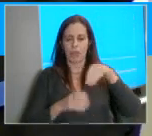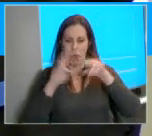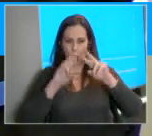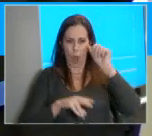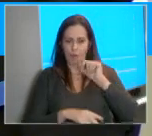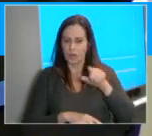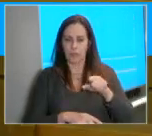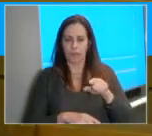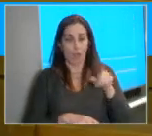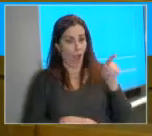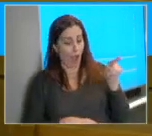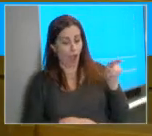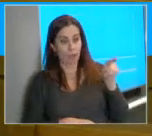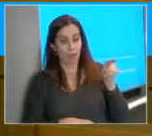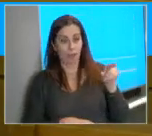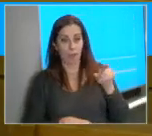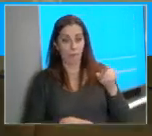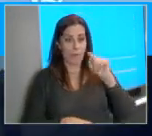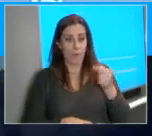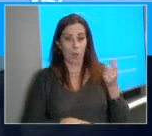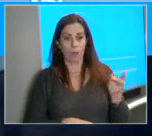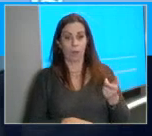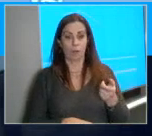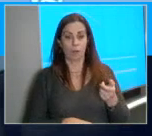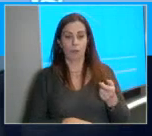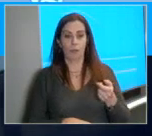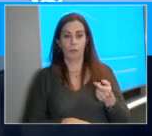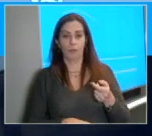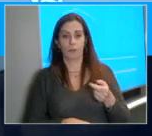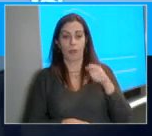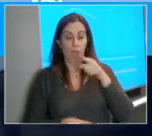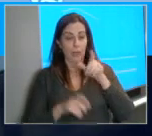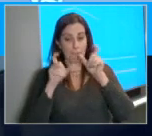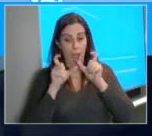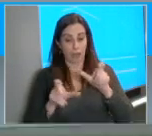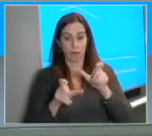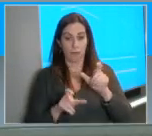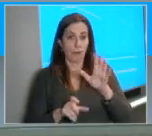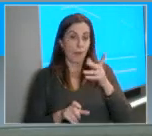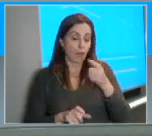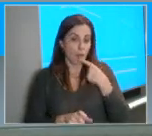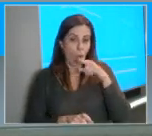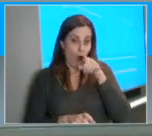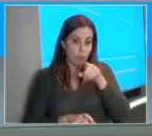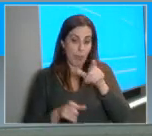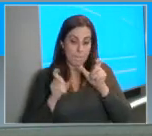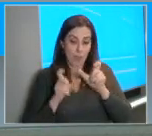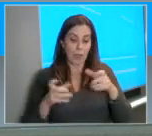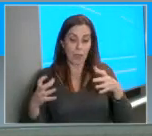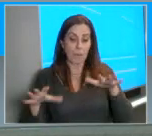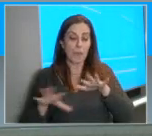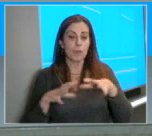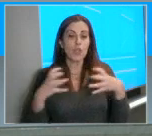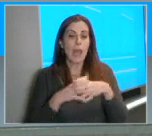הוא ממש... אתם מנעתם ממשלת מיעוט. מה? אתם, לפחות לפי מה שמיוחס לכם, מנעתם ממשלת